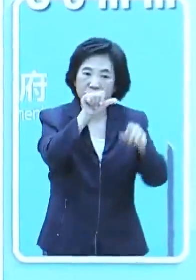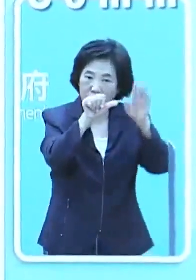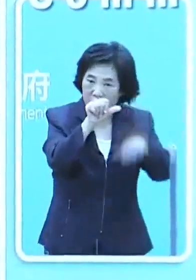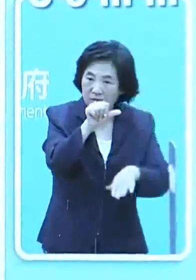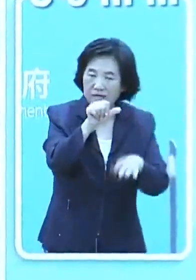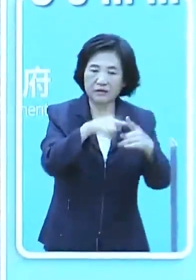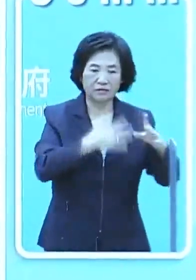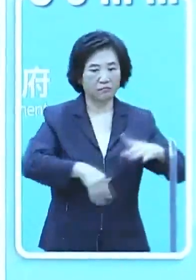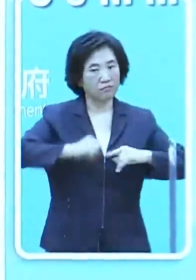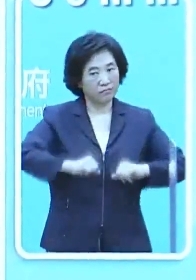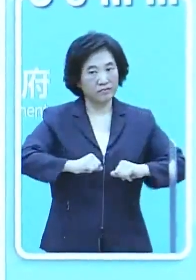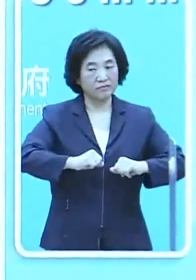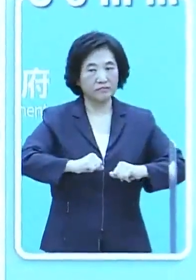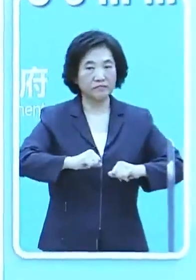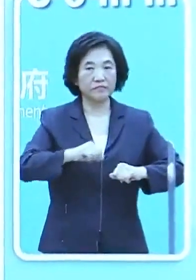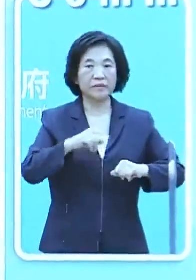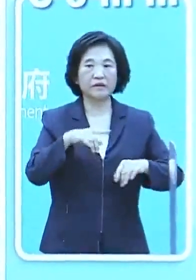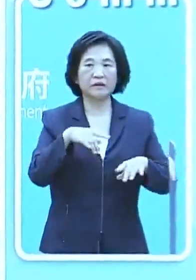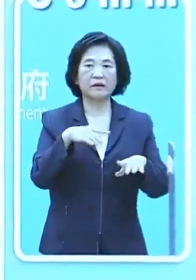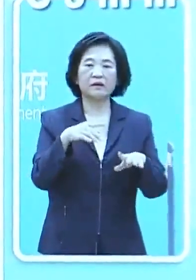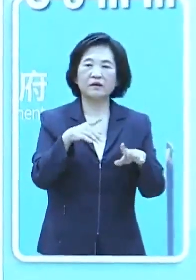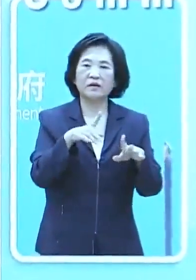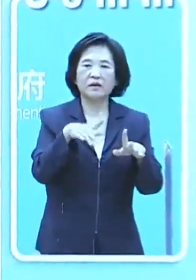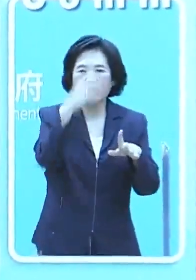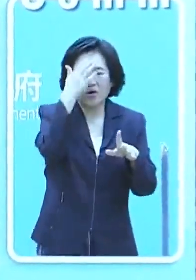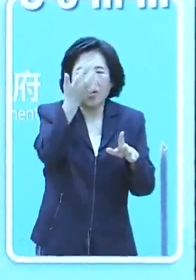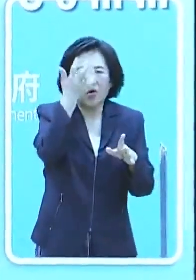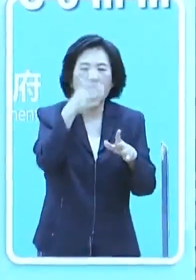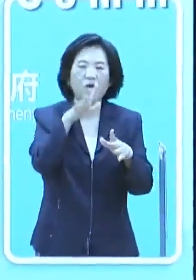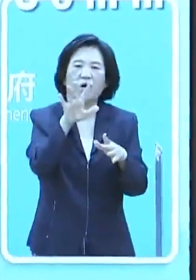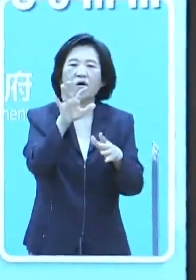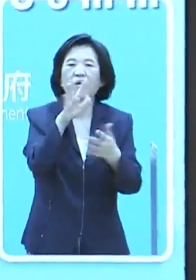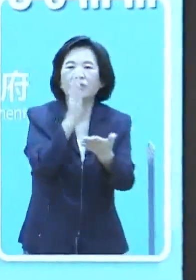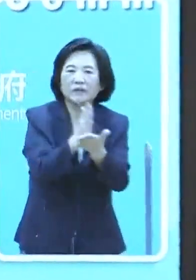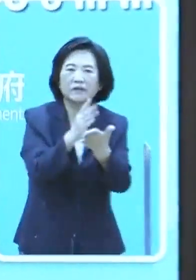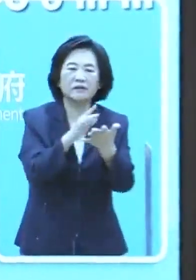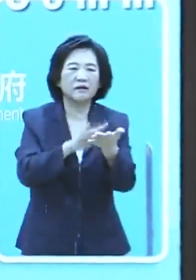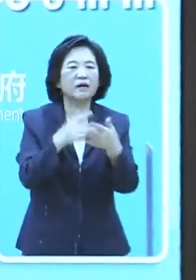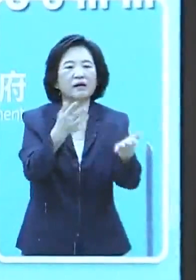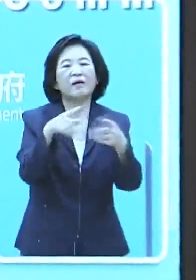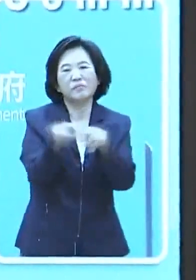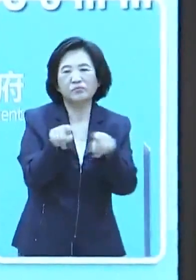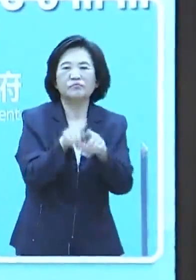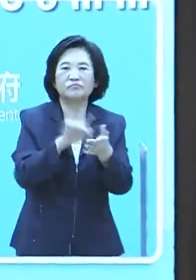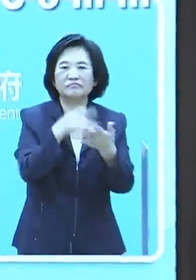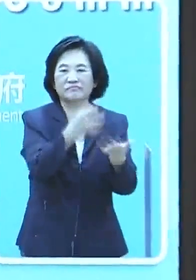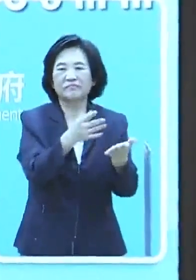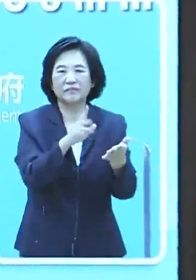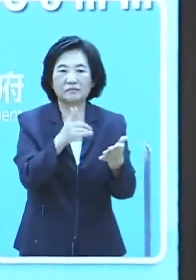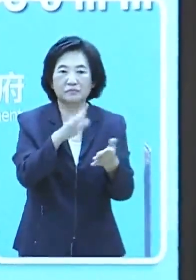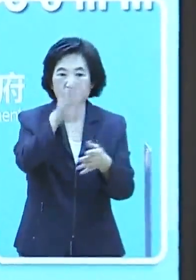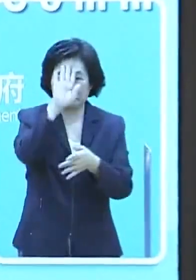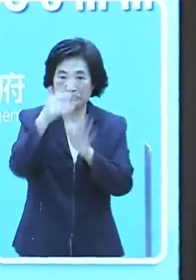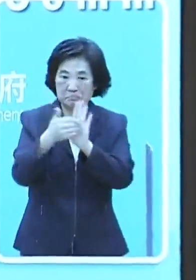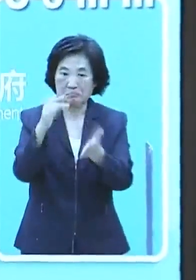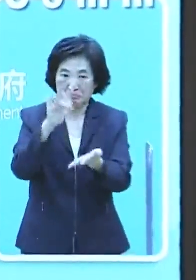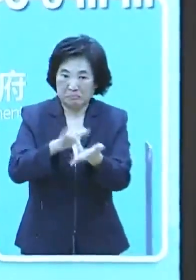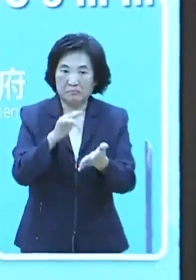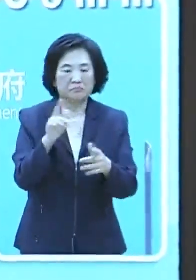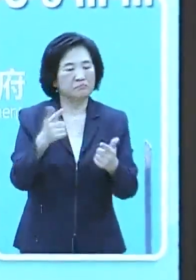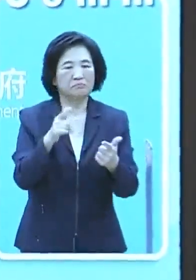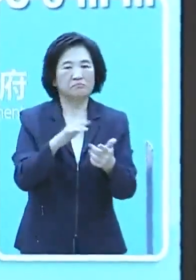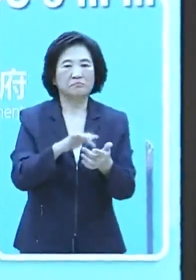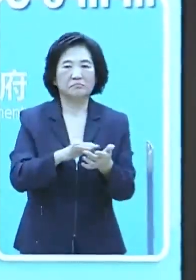身体健康的那它就是要一些发烧止痛的这些药，喉咙痛的药，它比较简单的药，它不是要吃抗病毒